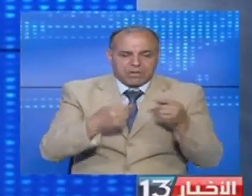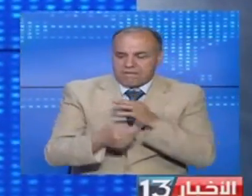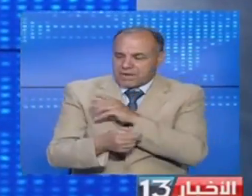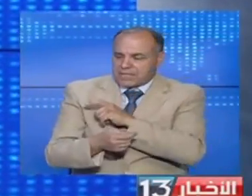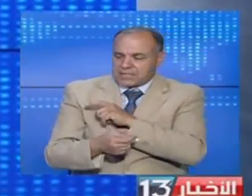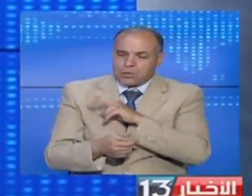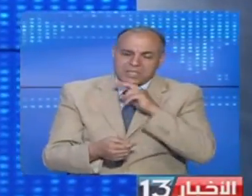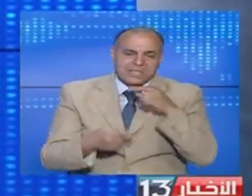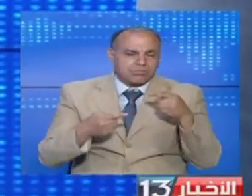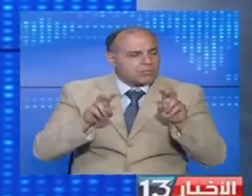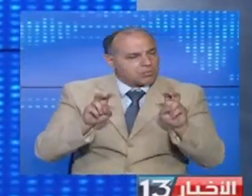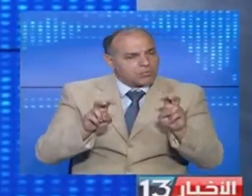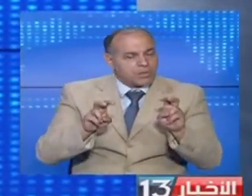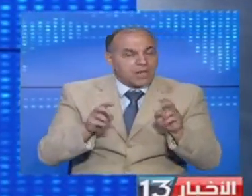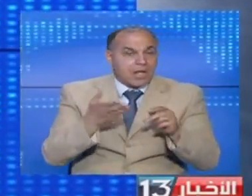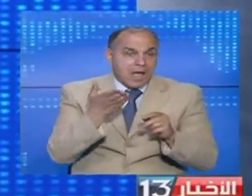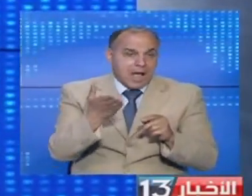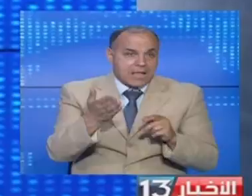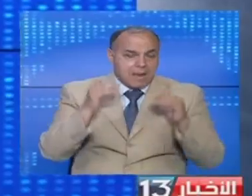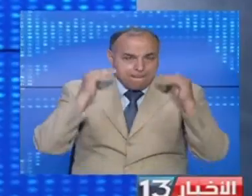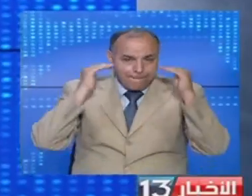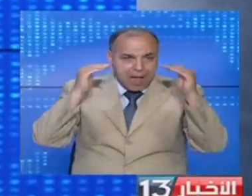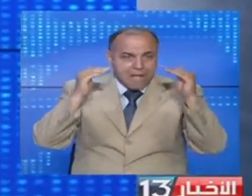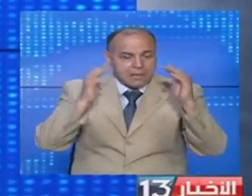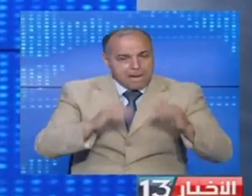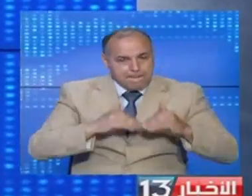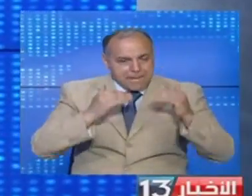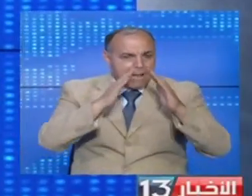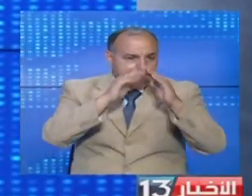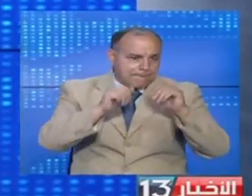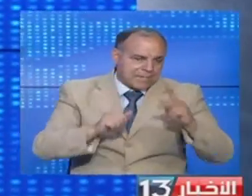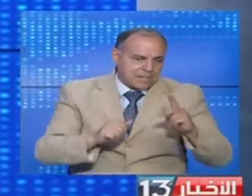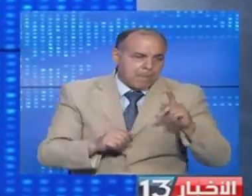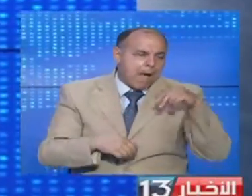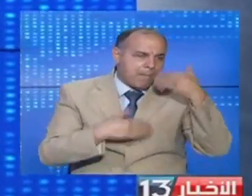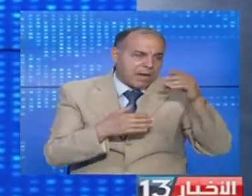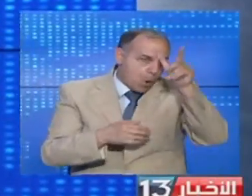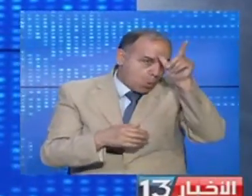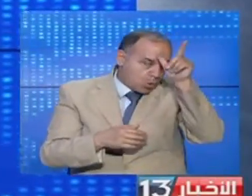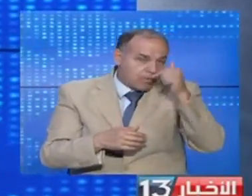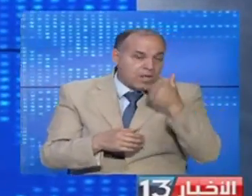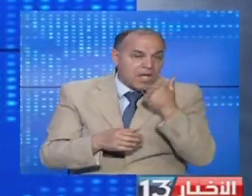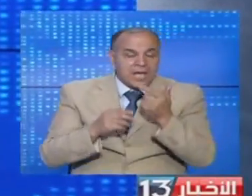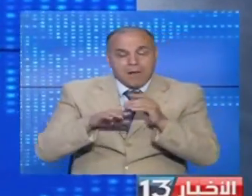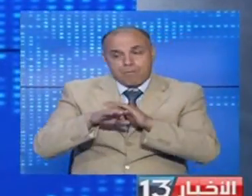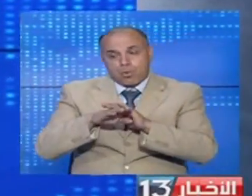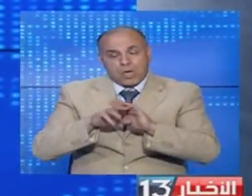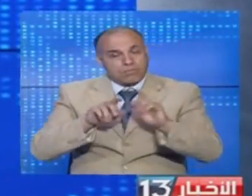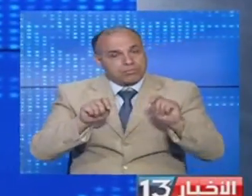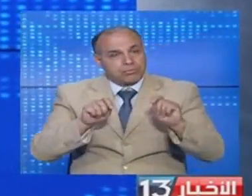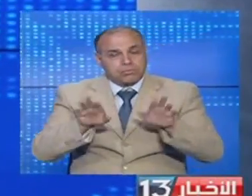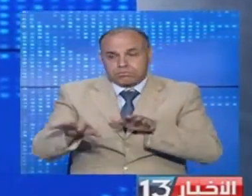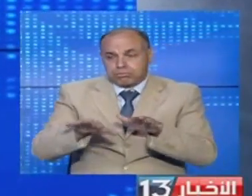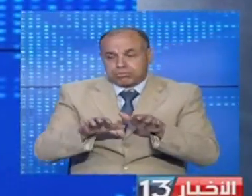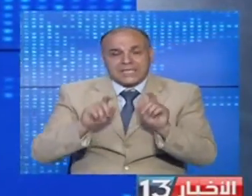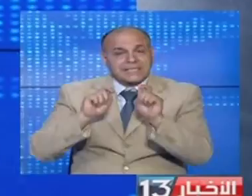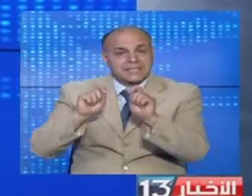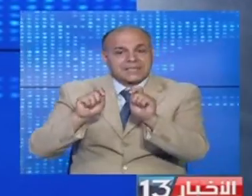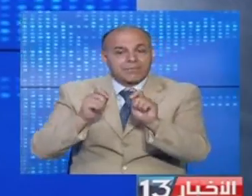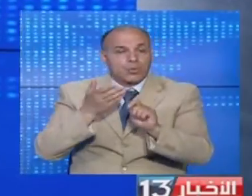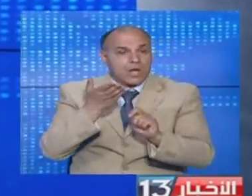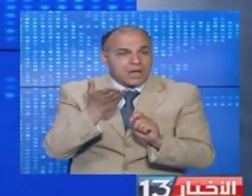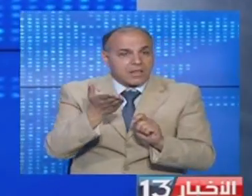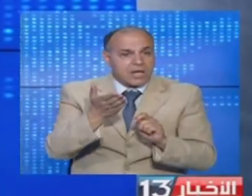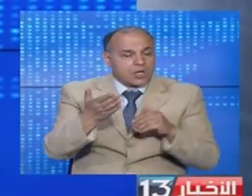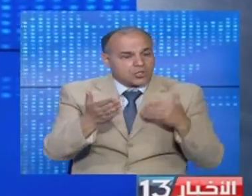الاسرائيلي لتكون محطته المواليه مصر ثم الاردن وفي سياق متصل والتحركات الدبلوماسيه